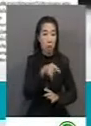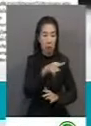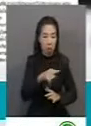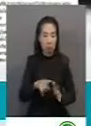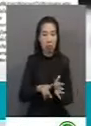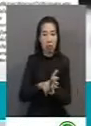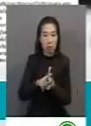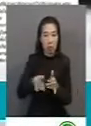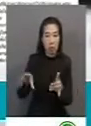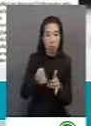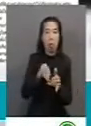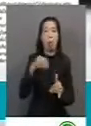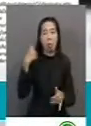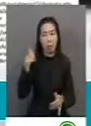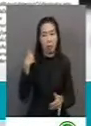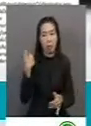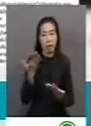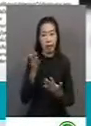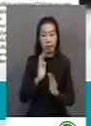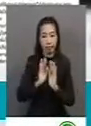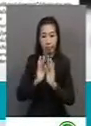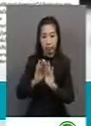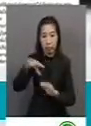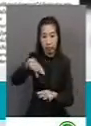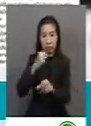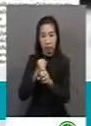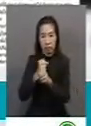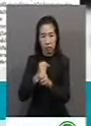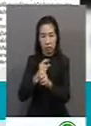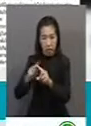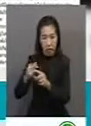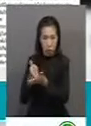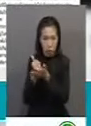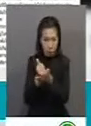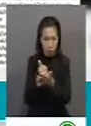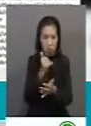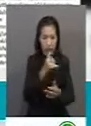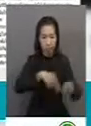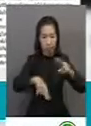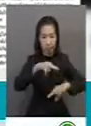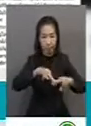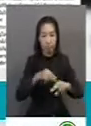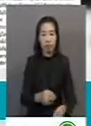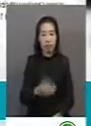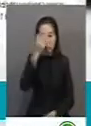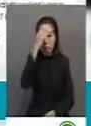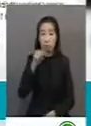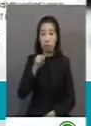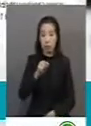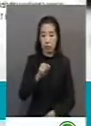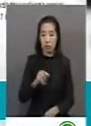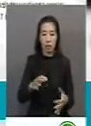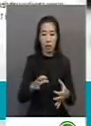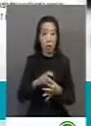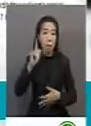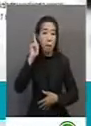ดเชื้อโรคร้ายแรงด้วยนะคะหลังจากนี้ก็ฝากไปยังหน่วยงานที่เกี่ยวข้องให้ลงพื้นที่ไปตรวจสอบเพิ่มเติมค่ะ ค่ะเพราะว่าเรื่องนี้นะคะท